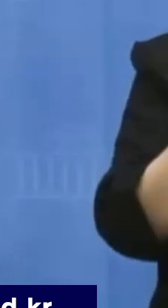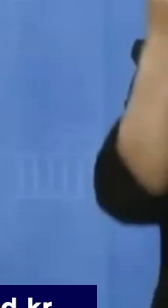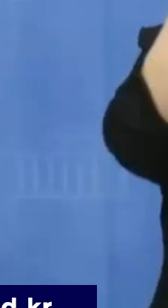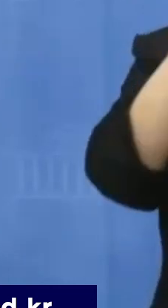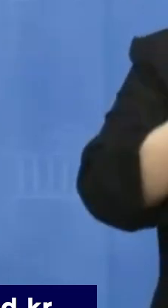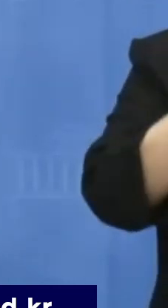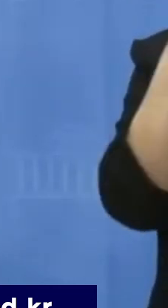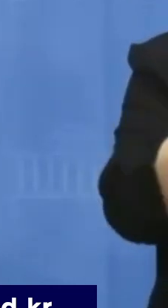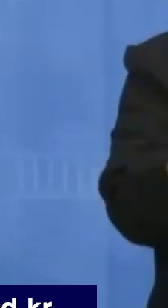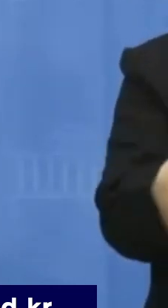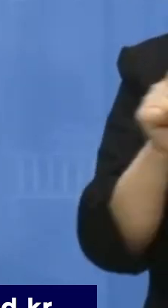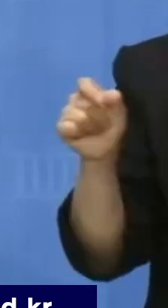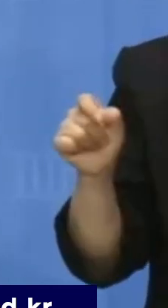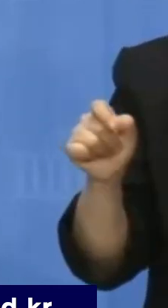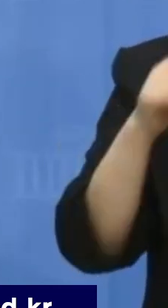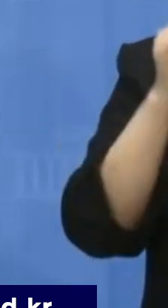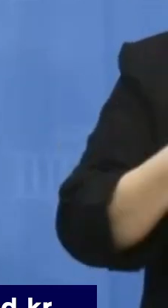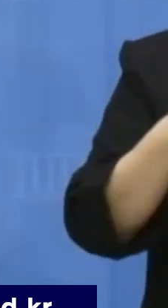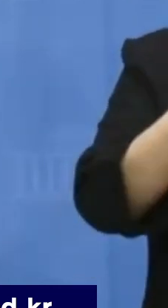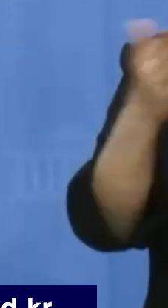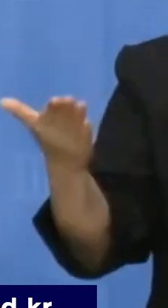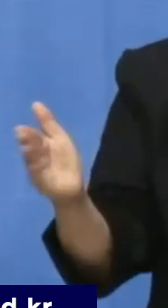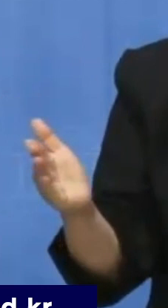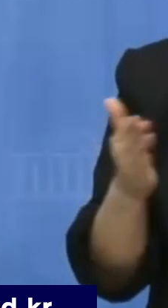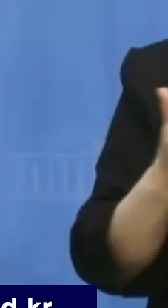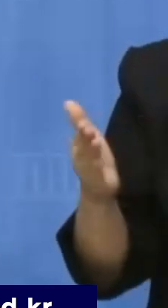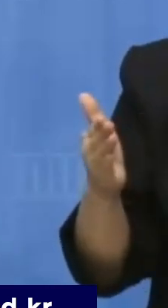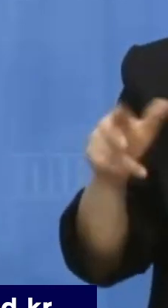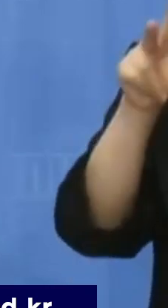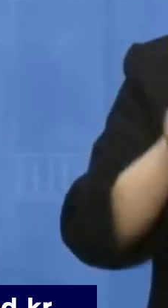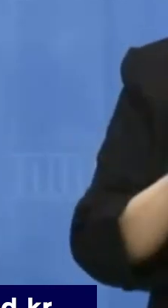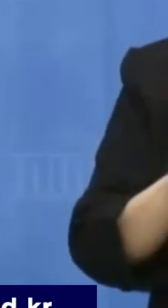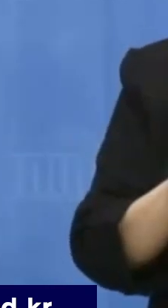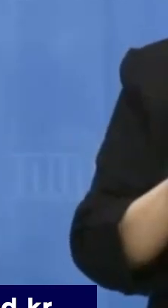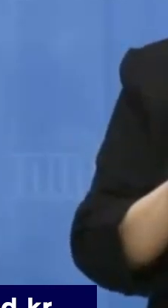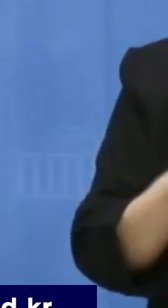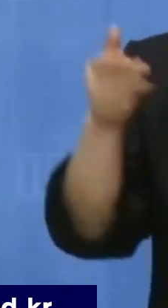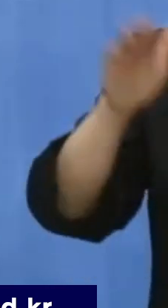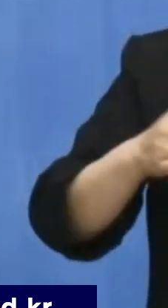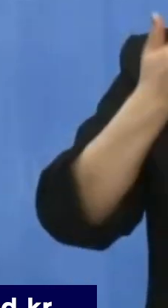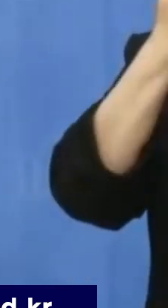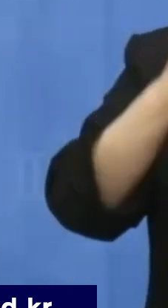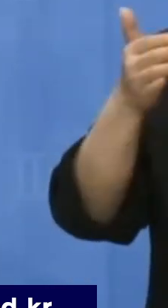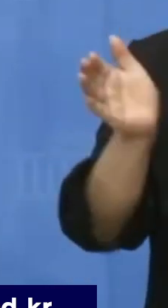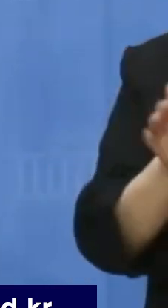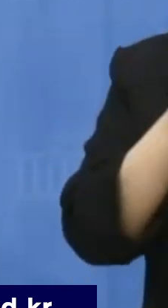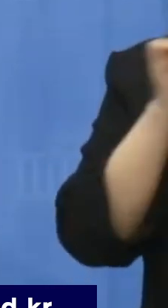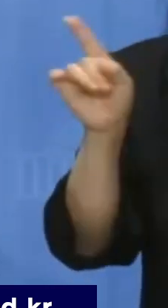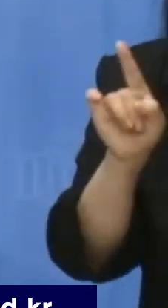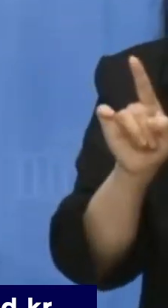국민께 전가되고 있습니다. 그럼에도 민주당은 군사 독재 시절 치안본부의